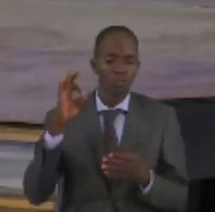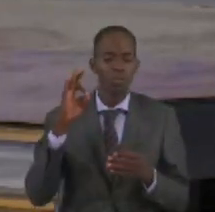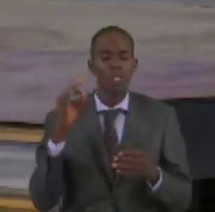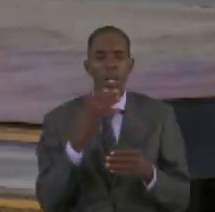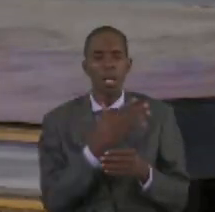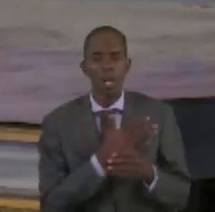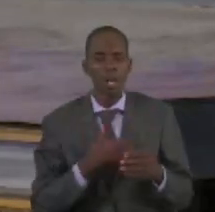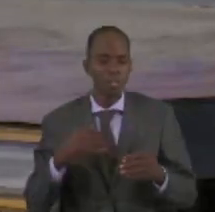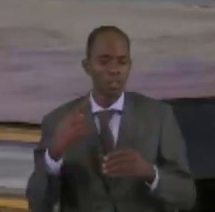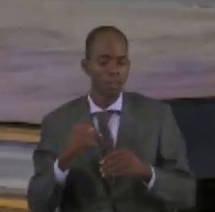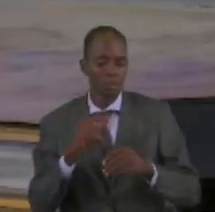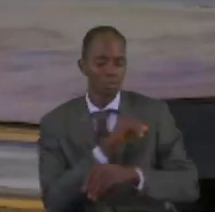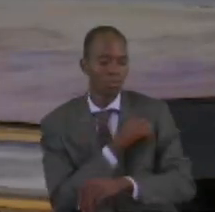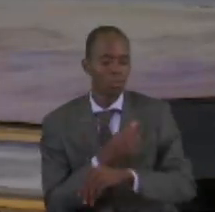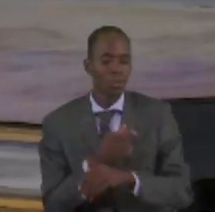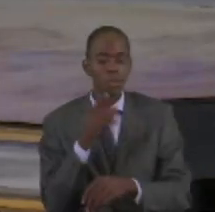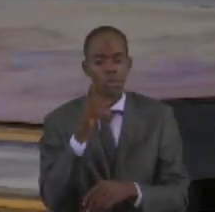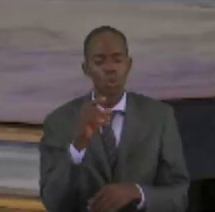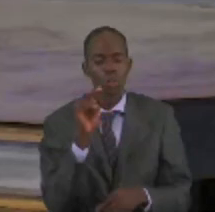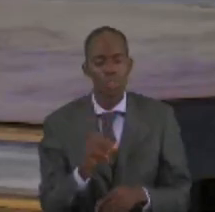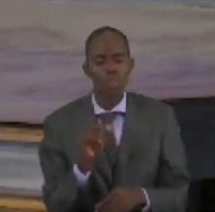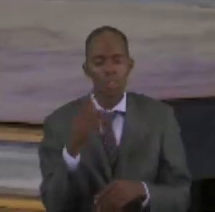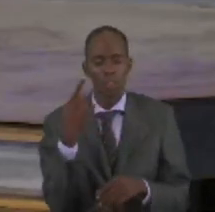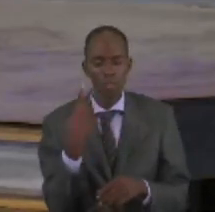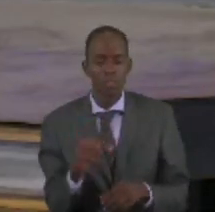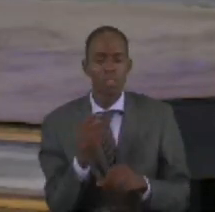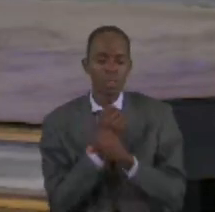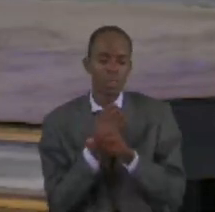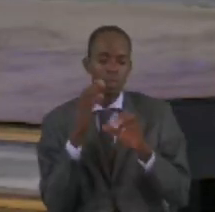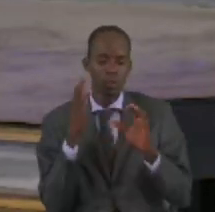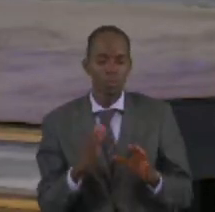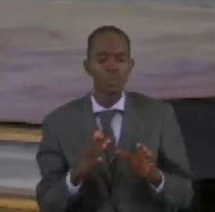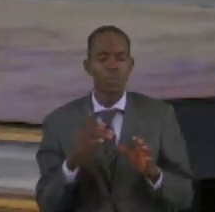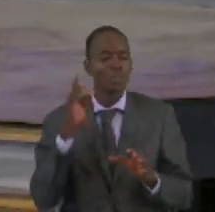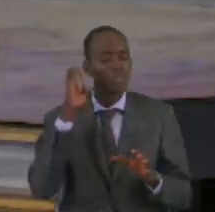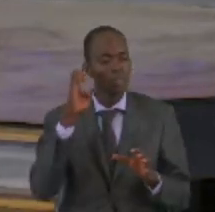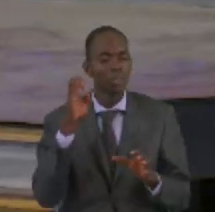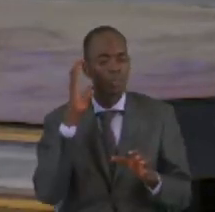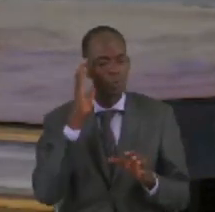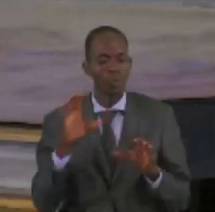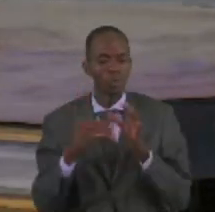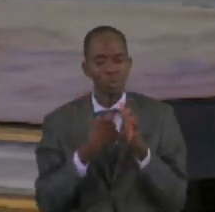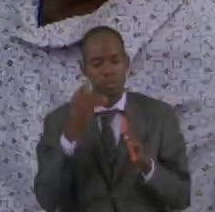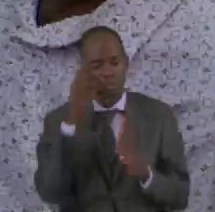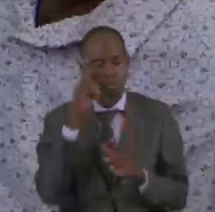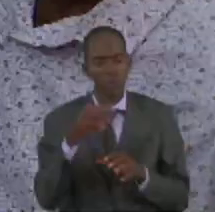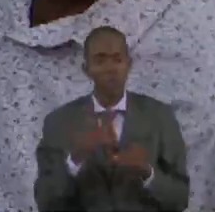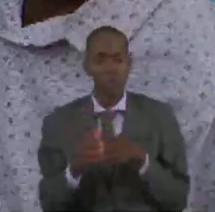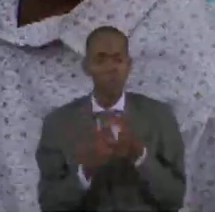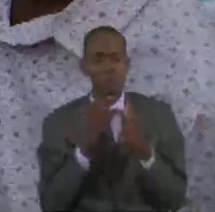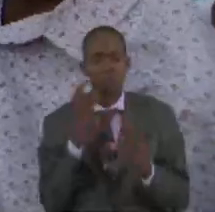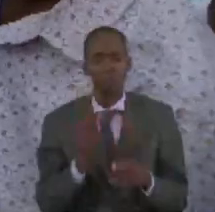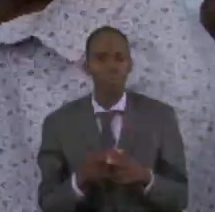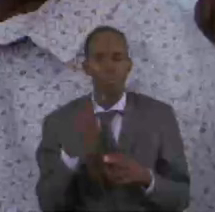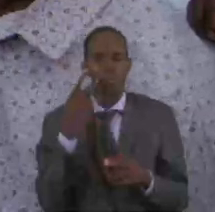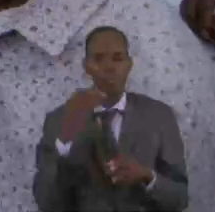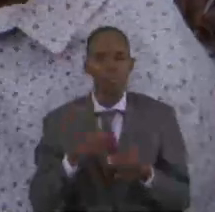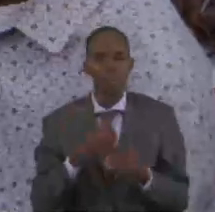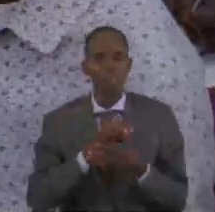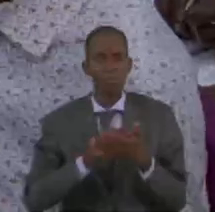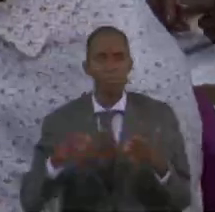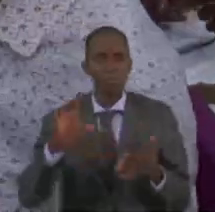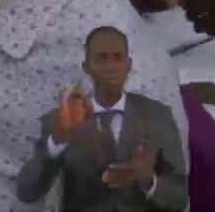l'esprit, l'autorité, l'onction dont vous avez besoin les mêmes. Il l'a fait pour lui, il le fera pour vous.